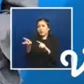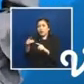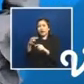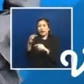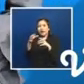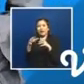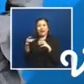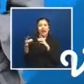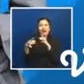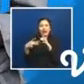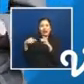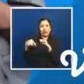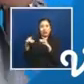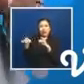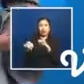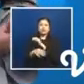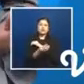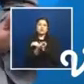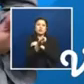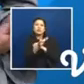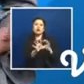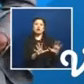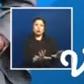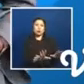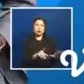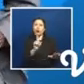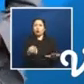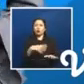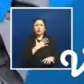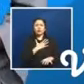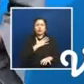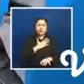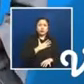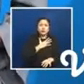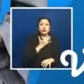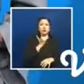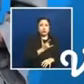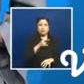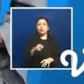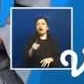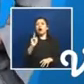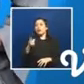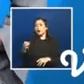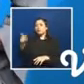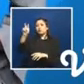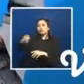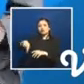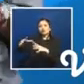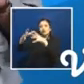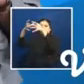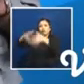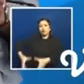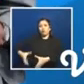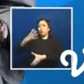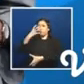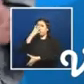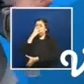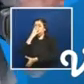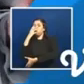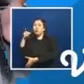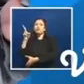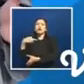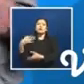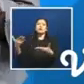hanya bisa digunakan sesaat. Sehingga jika sesak berlanjut, pasien membutuhkan tabung oksigen portable yang bisa diperoleh